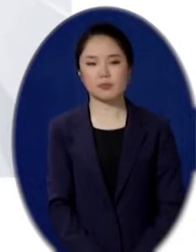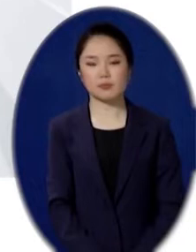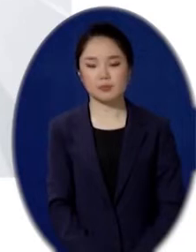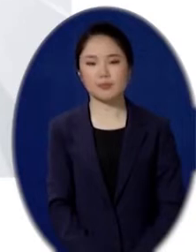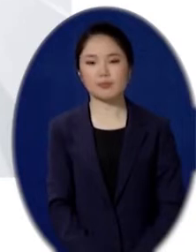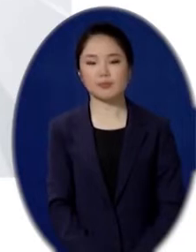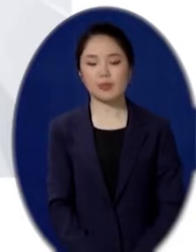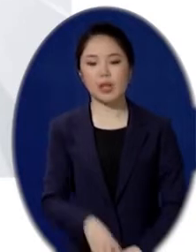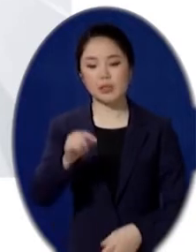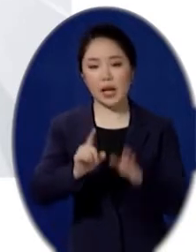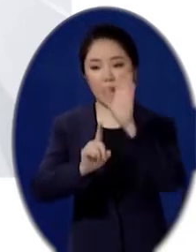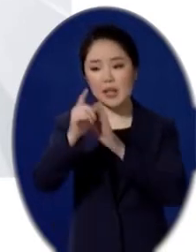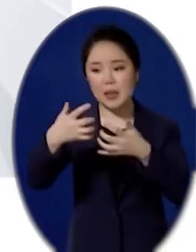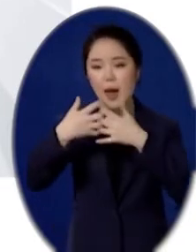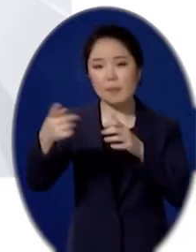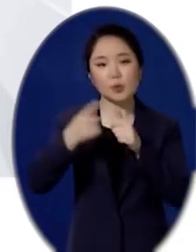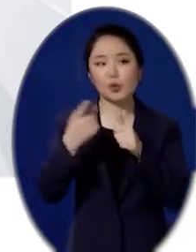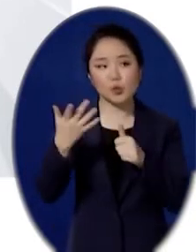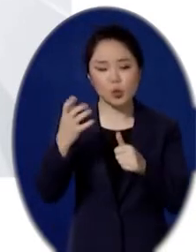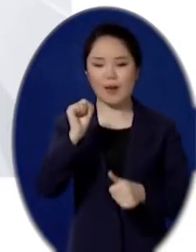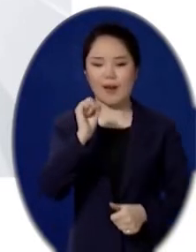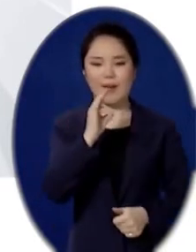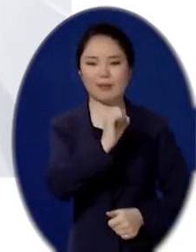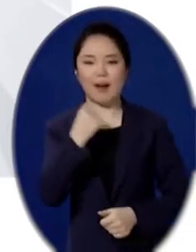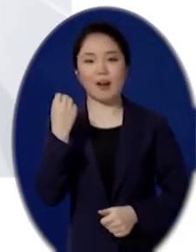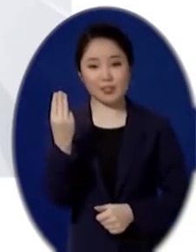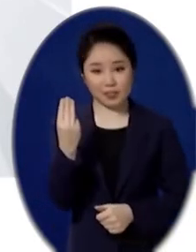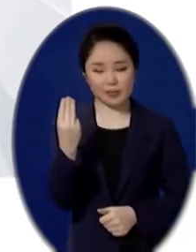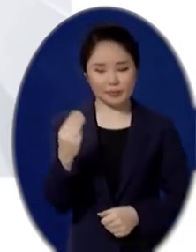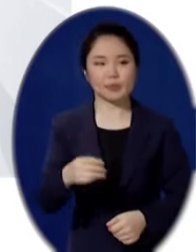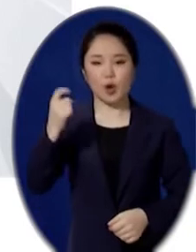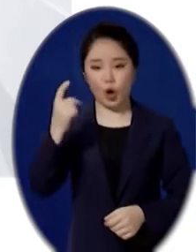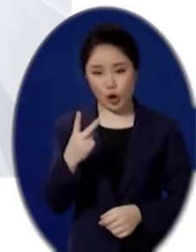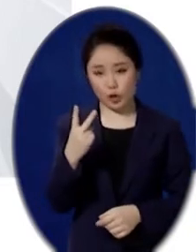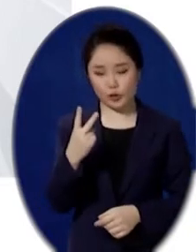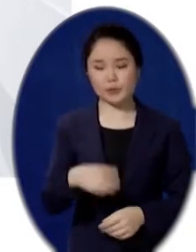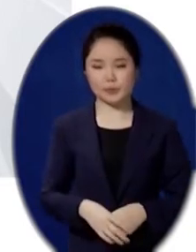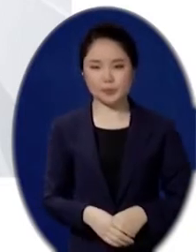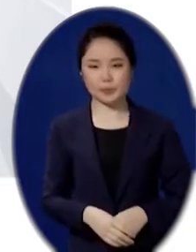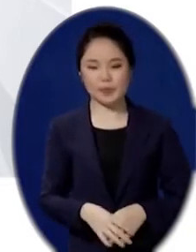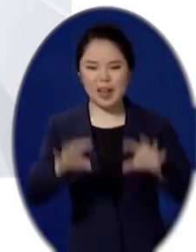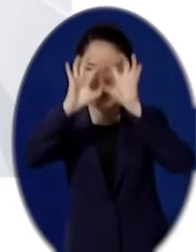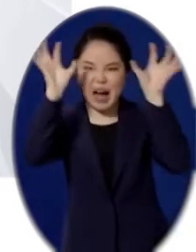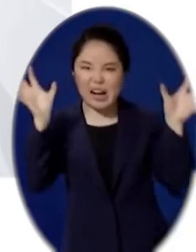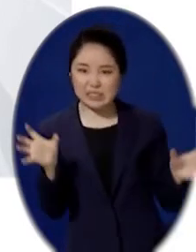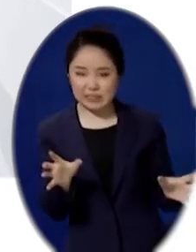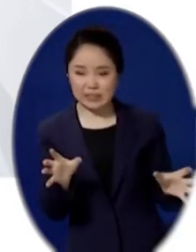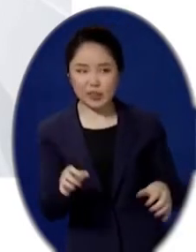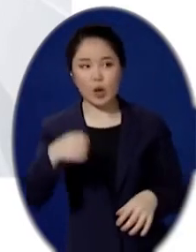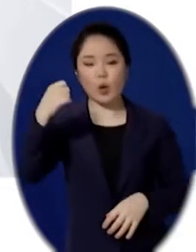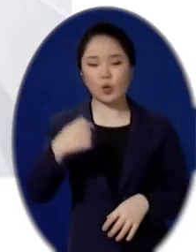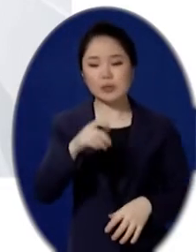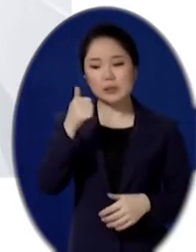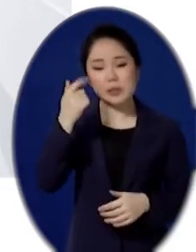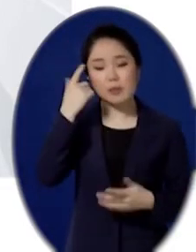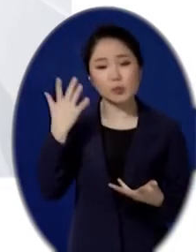За эхний амтан анааш байсан байна. Дараагийн амтан маань арслан байна. Хүүхдүүд